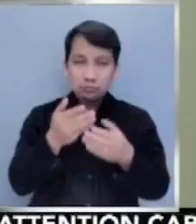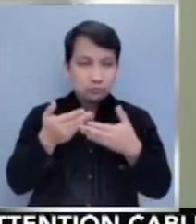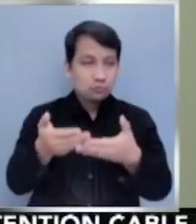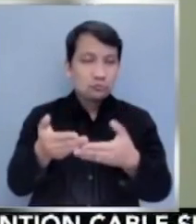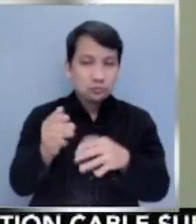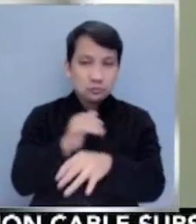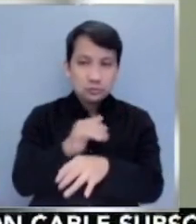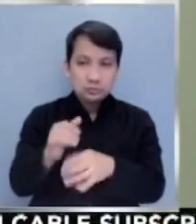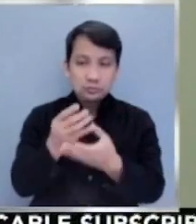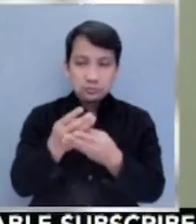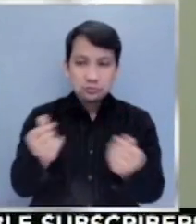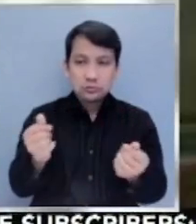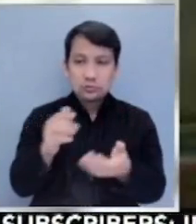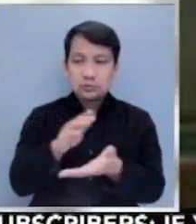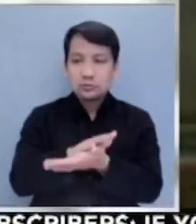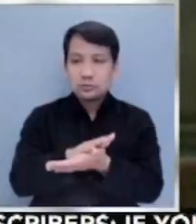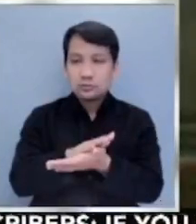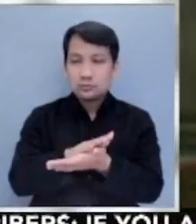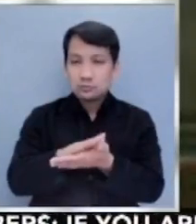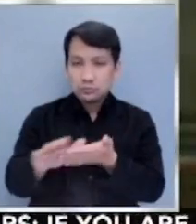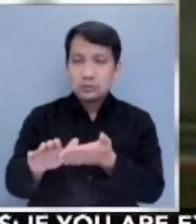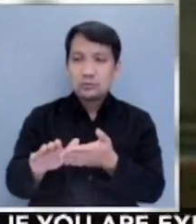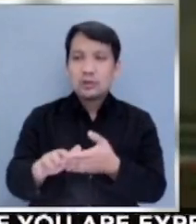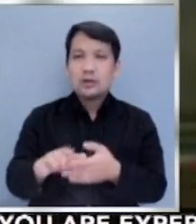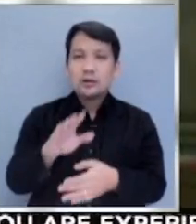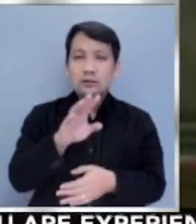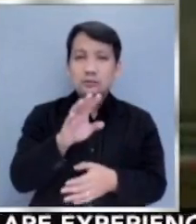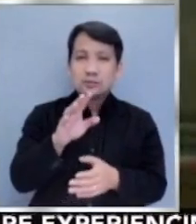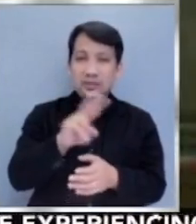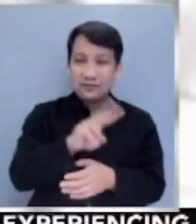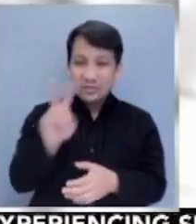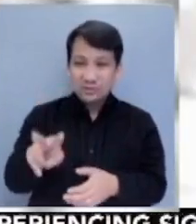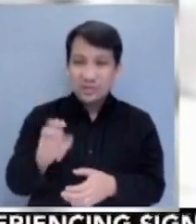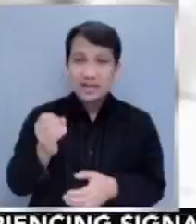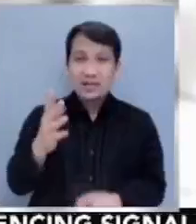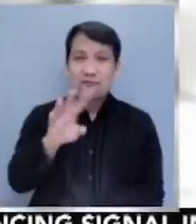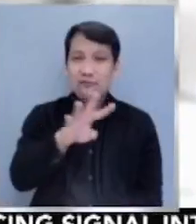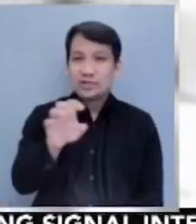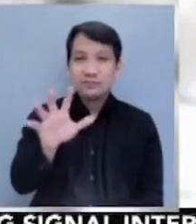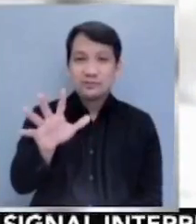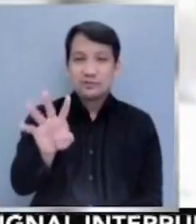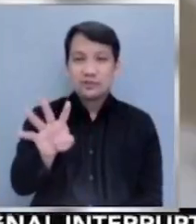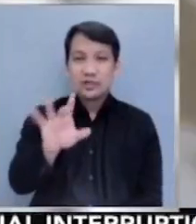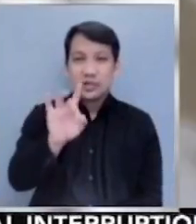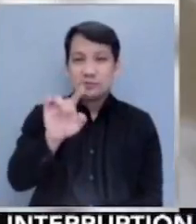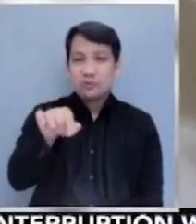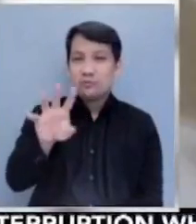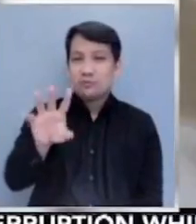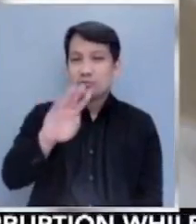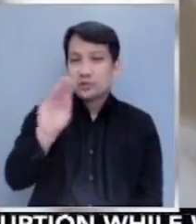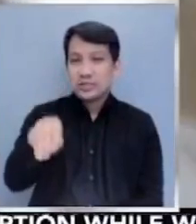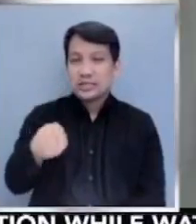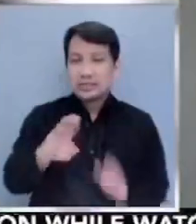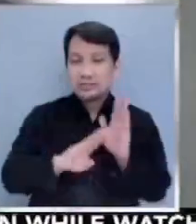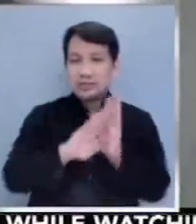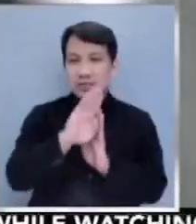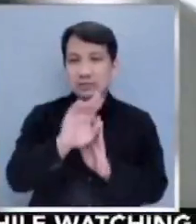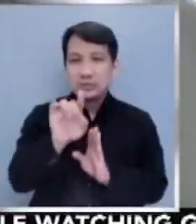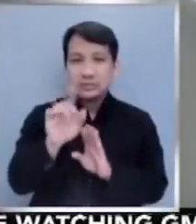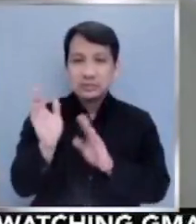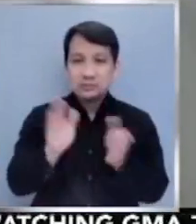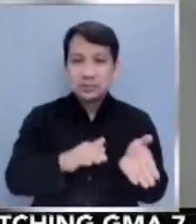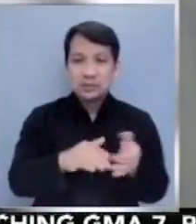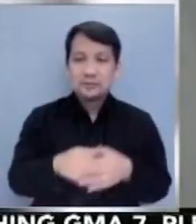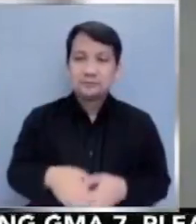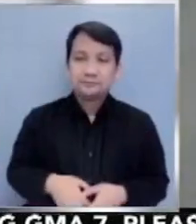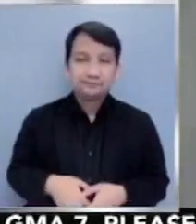Sa Valenzuela, 454 ang reported cases, 8.8% ang itinaas, isa ang namatay. Nakakalabas